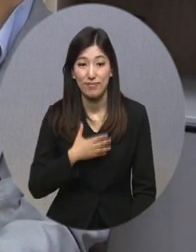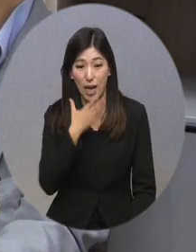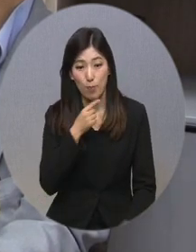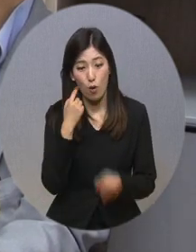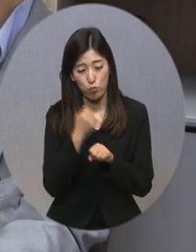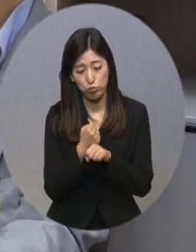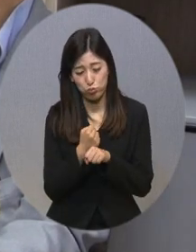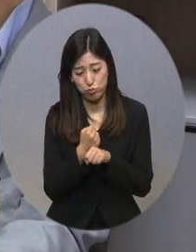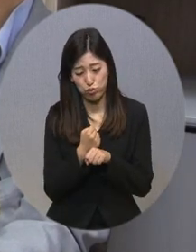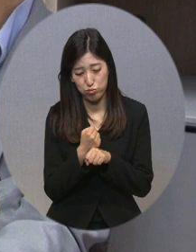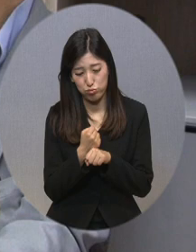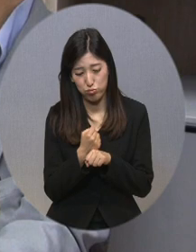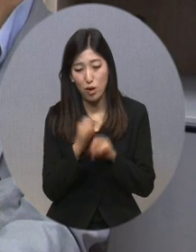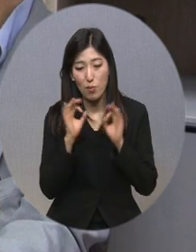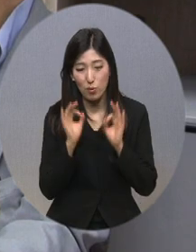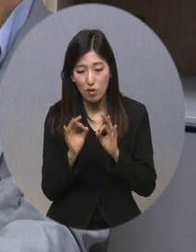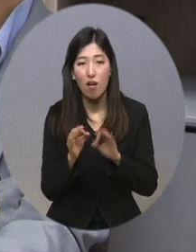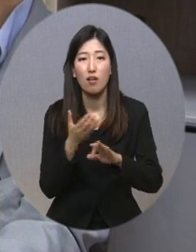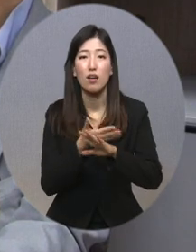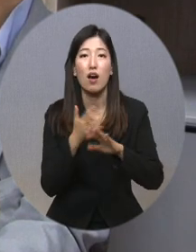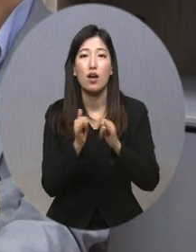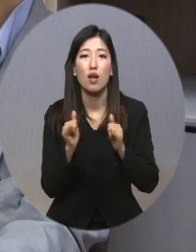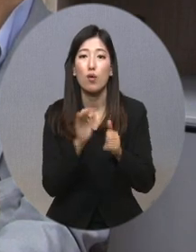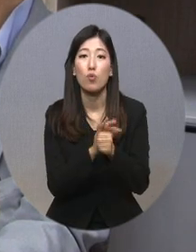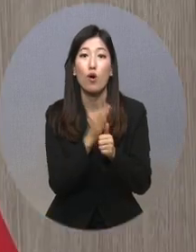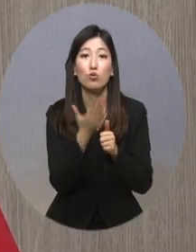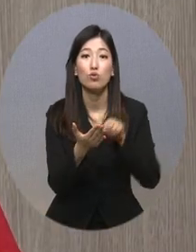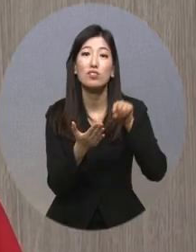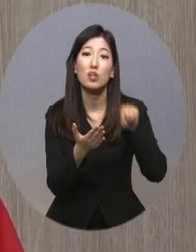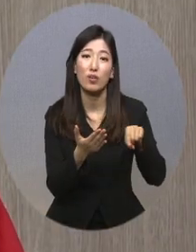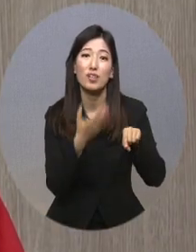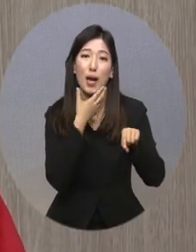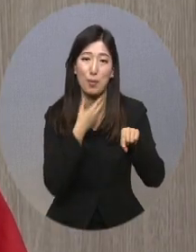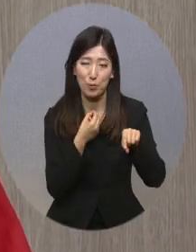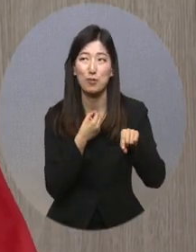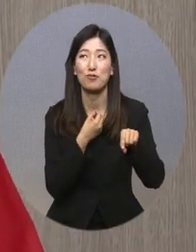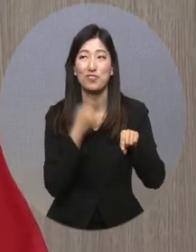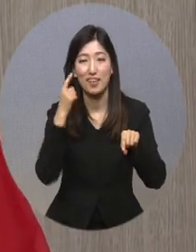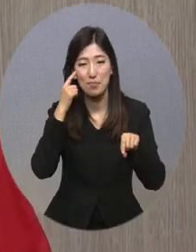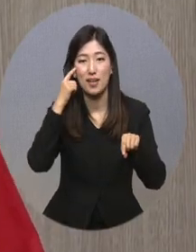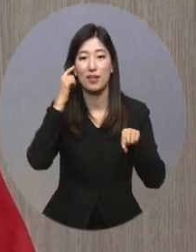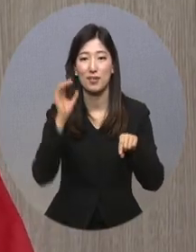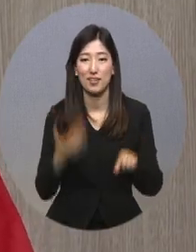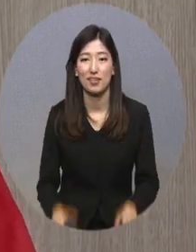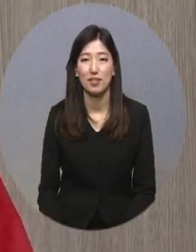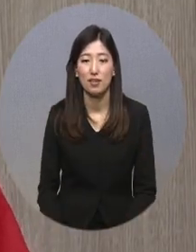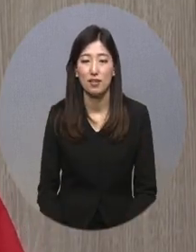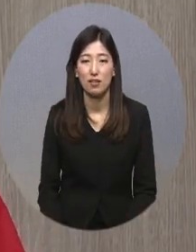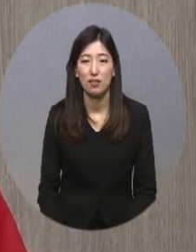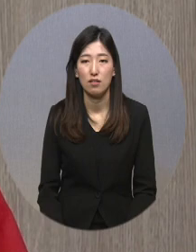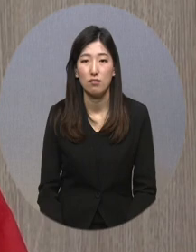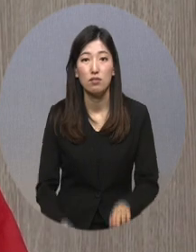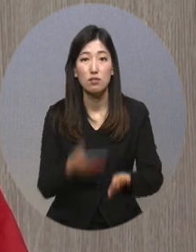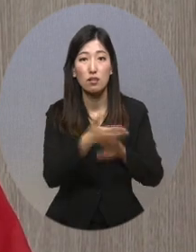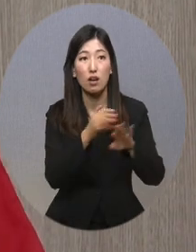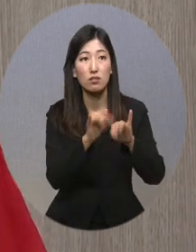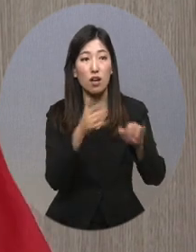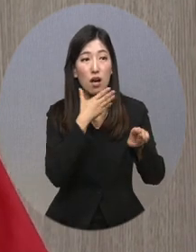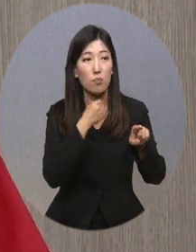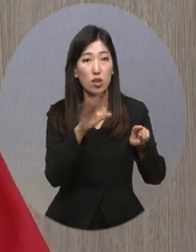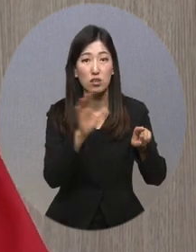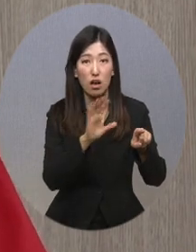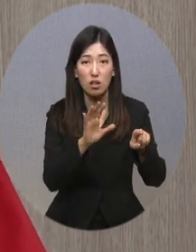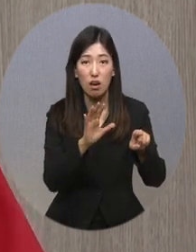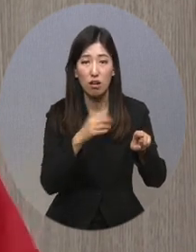보니까 그 답을 좀 먼저 알았을 뿐이라고. 그래서 절대 상대가 행복하지 않고 내가 행복할 수 없는 거다.